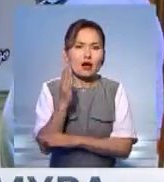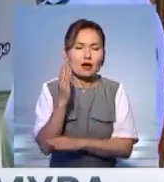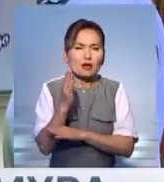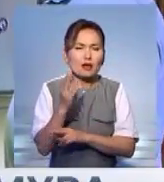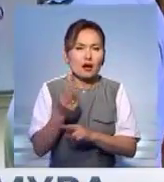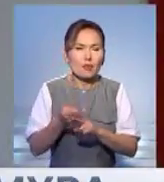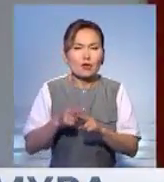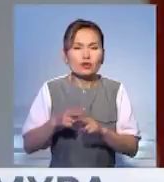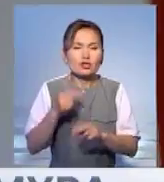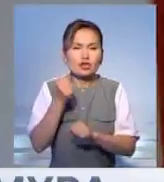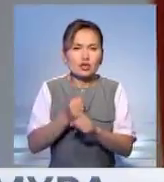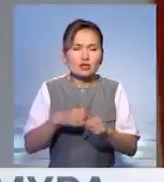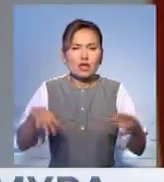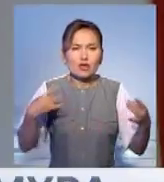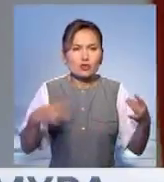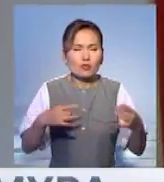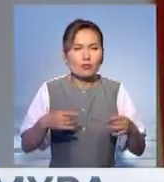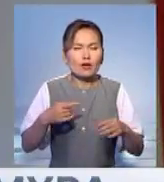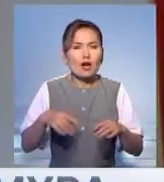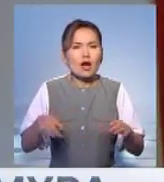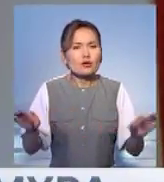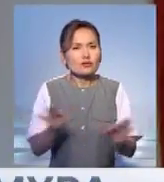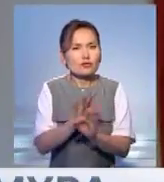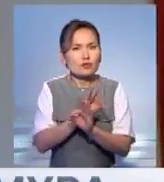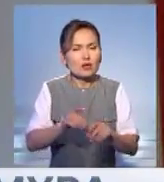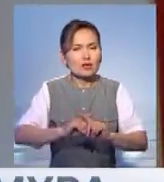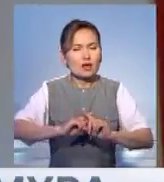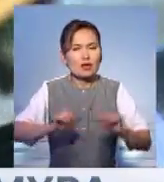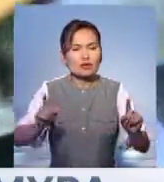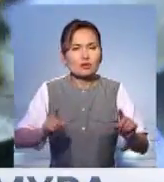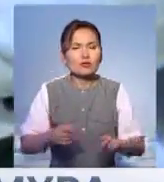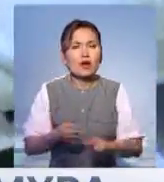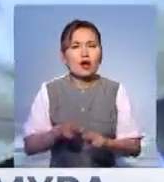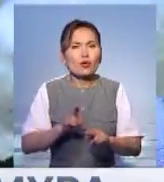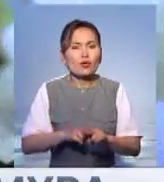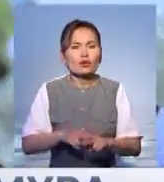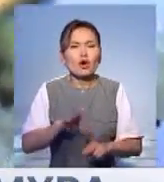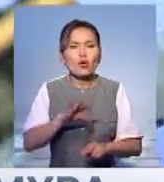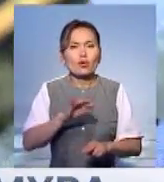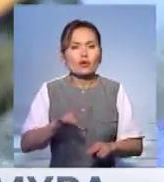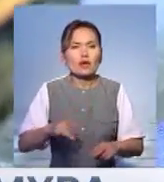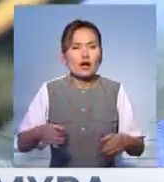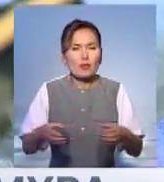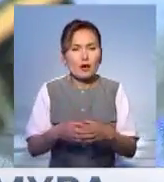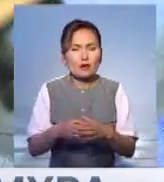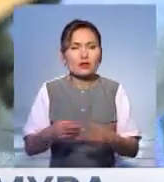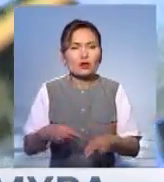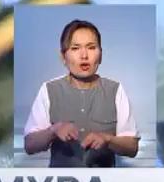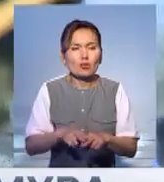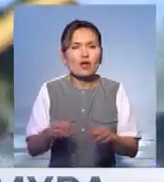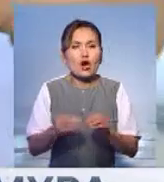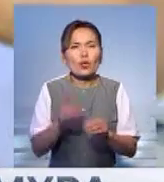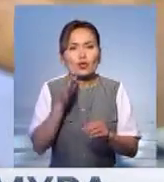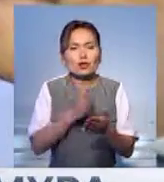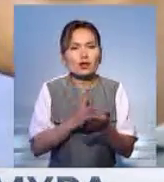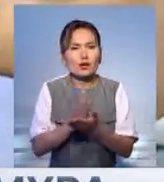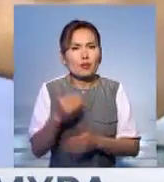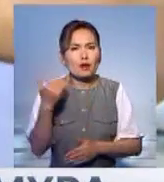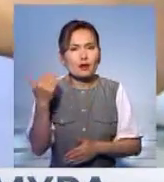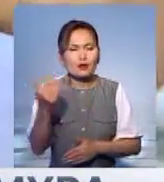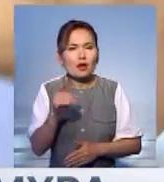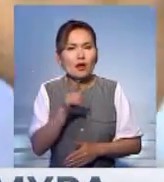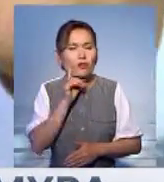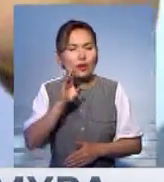кәдімгідей әсер етеді. Шиелінің тағы бір тумасы Нұрғиса Тілендиев атындағы отырар сазы мемлекеттік оркестрінде 10 жылдай домбырашы болған